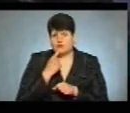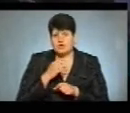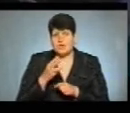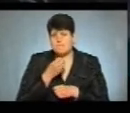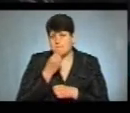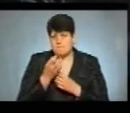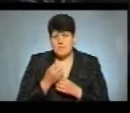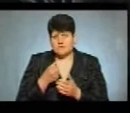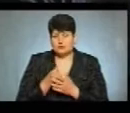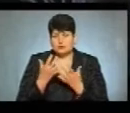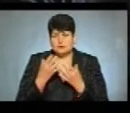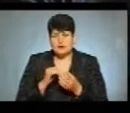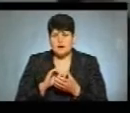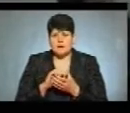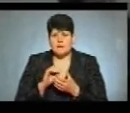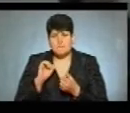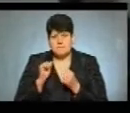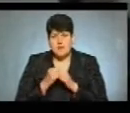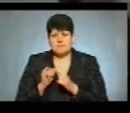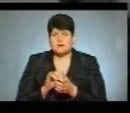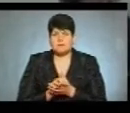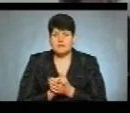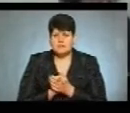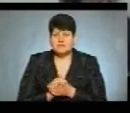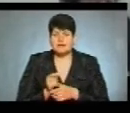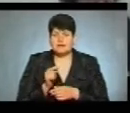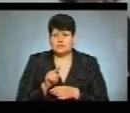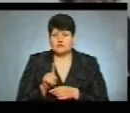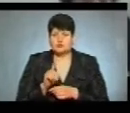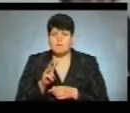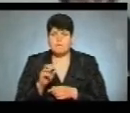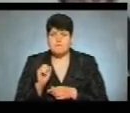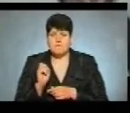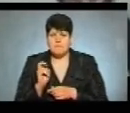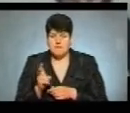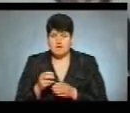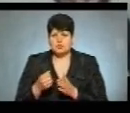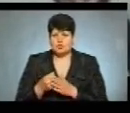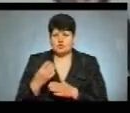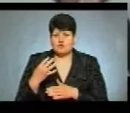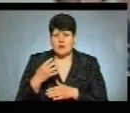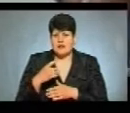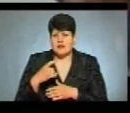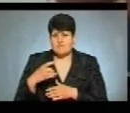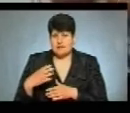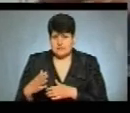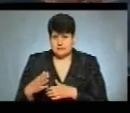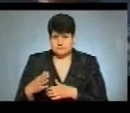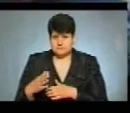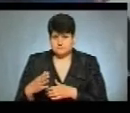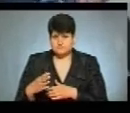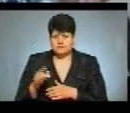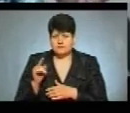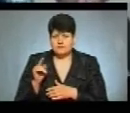Дня пам'яті та примирення. Для того, щоб виготовити мак, десь потрібно до 40 хвилин. Для